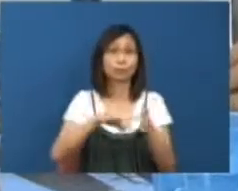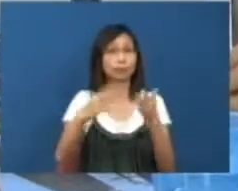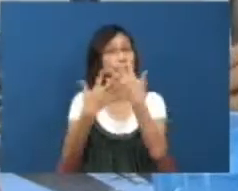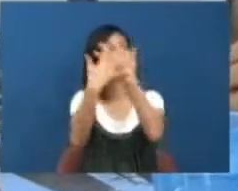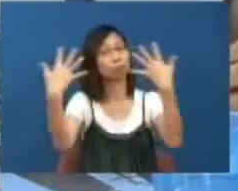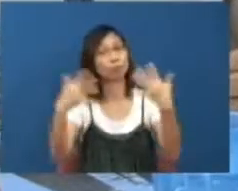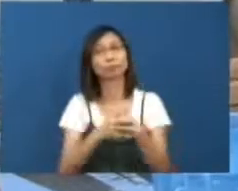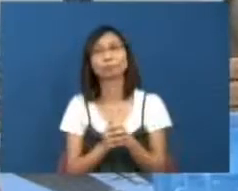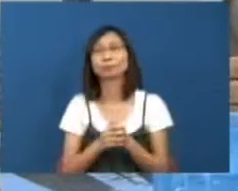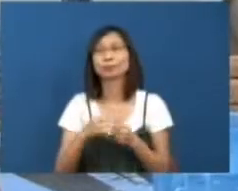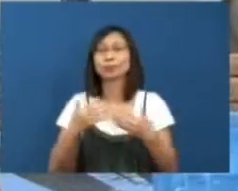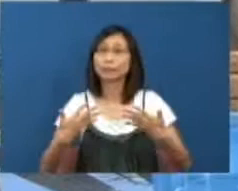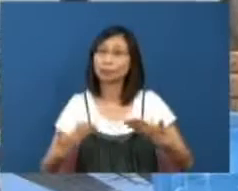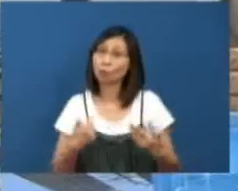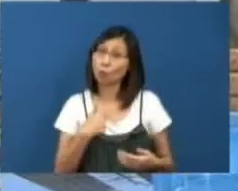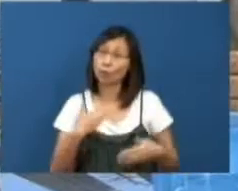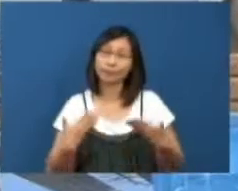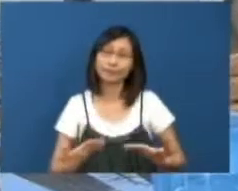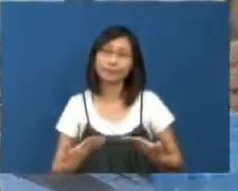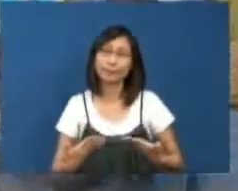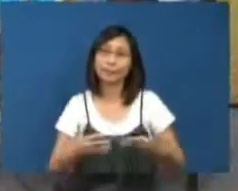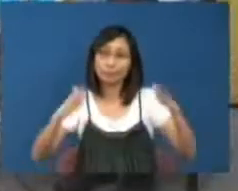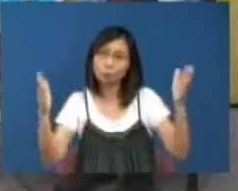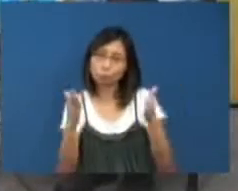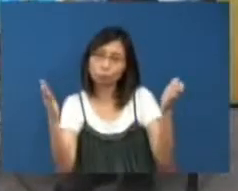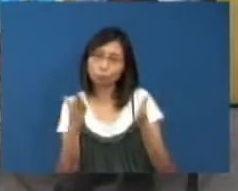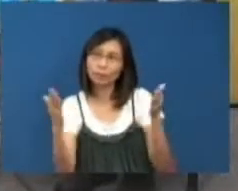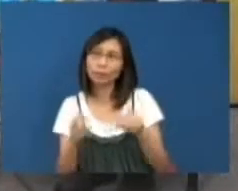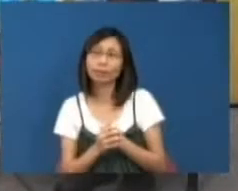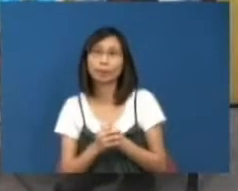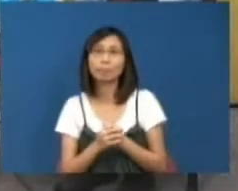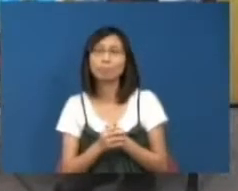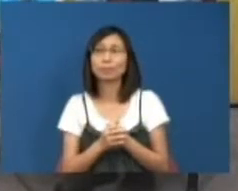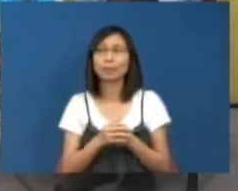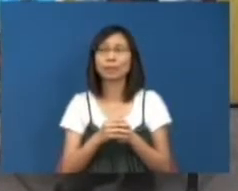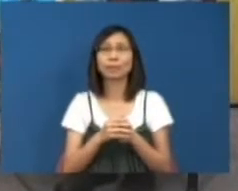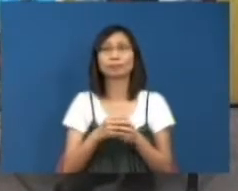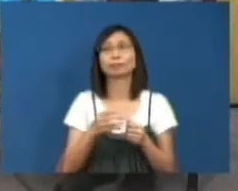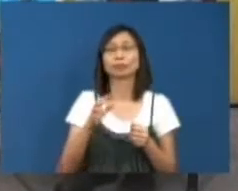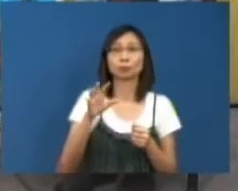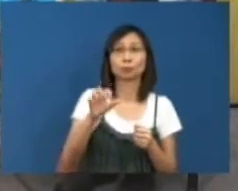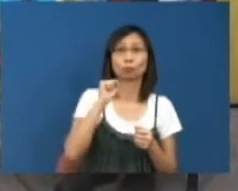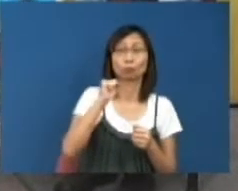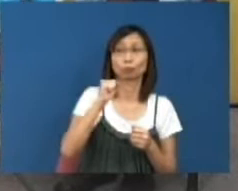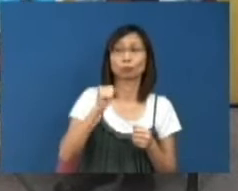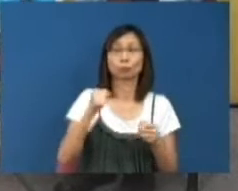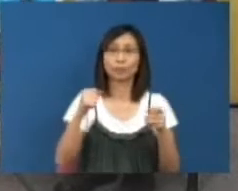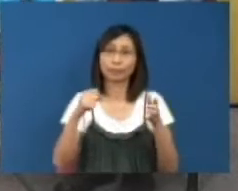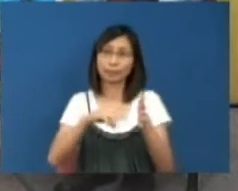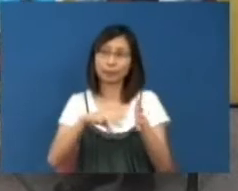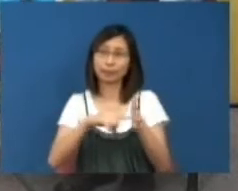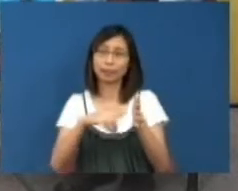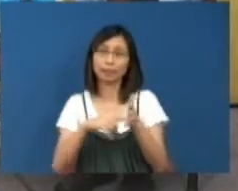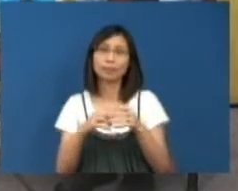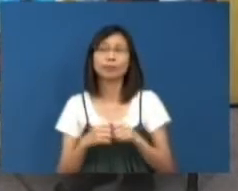家積極去提倡嘅咧，就係直接用佢攞到嘅電嘅直流電咧嚟到